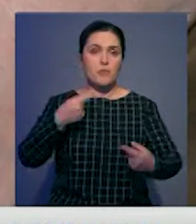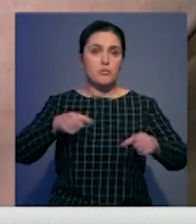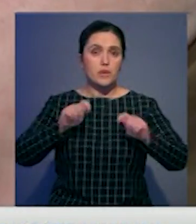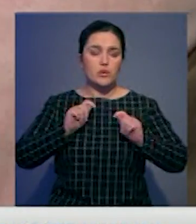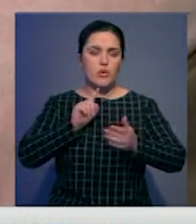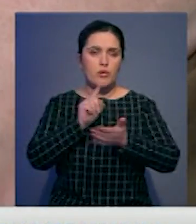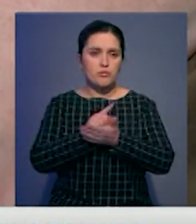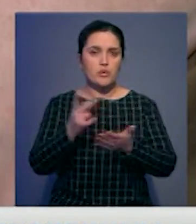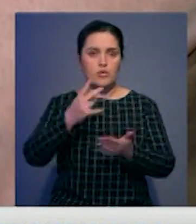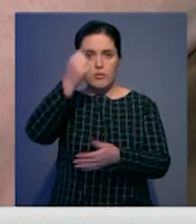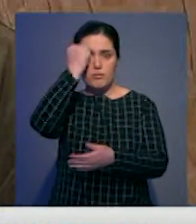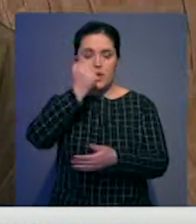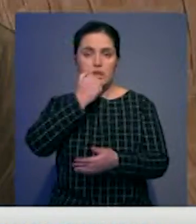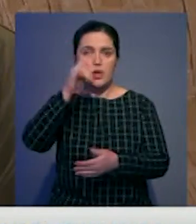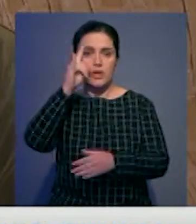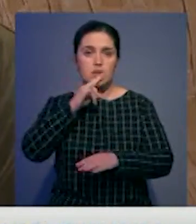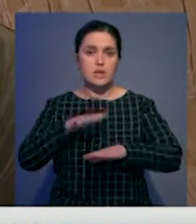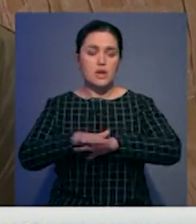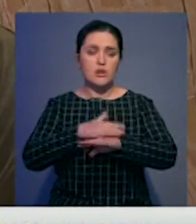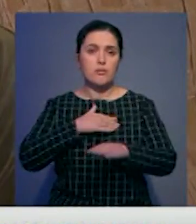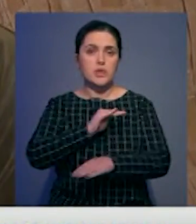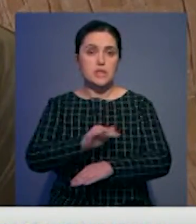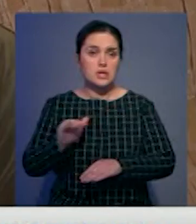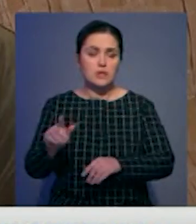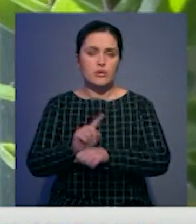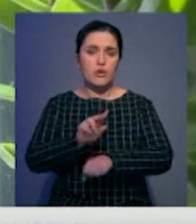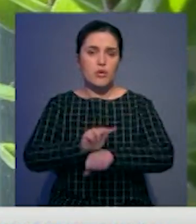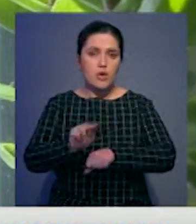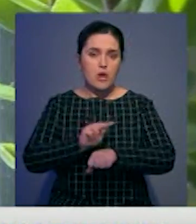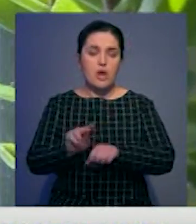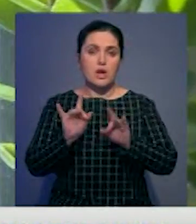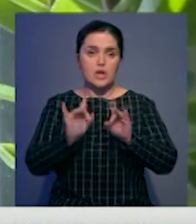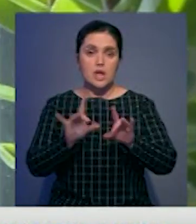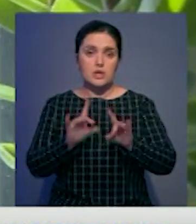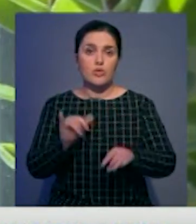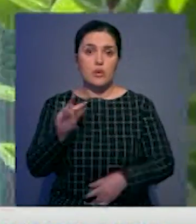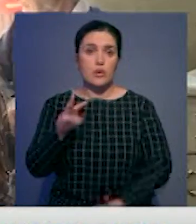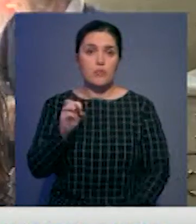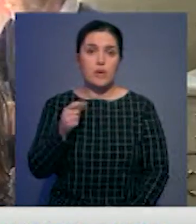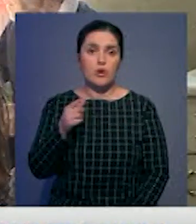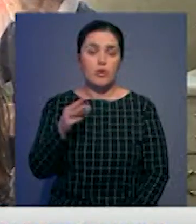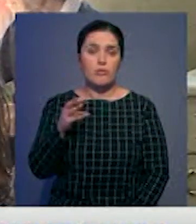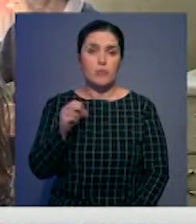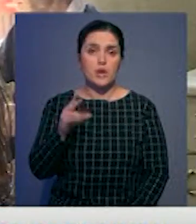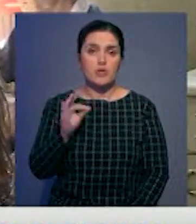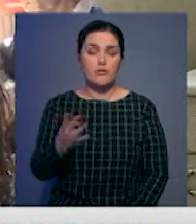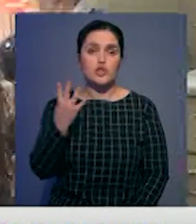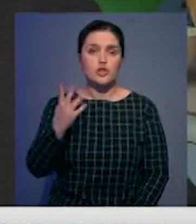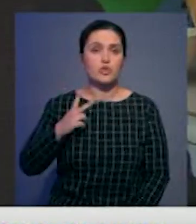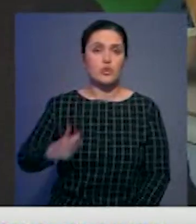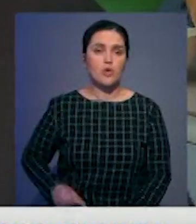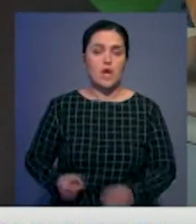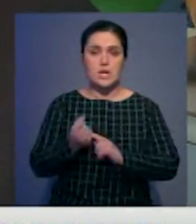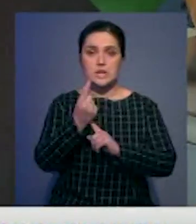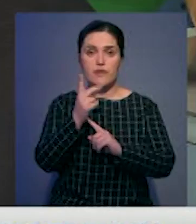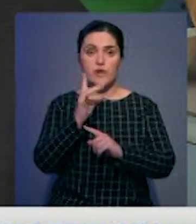надо быть благодарными. И мы детям своим передаем, рассказываем. У Орбани Магомадова 4 дочери и 11 внуков.